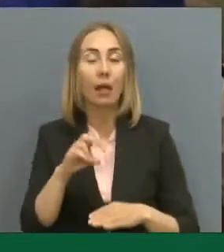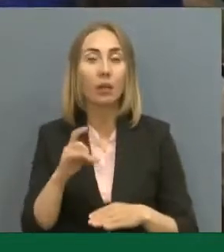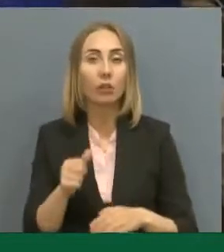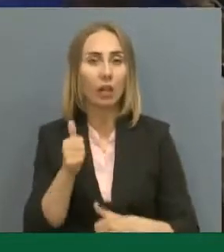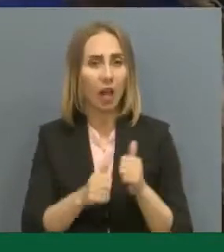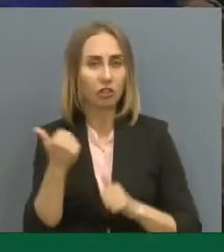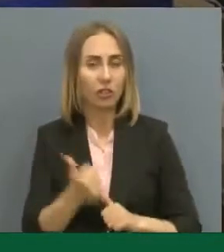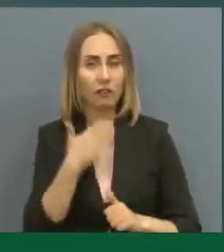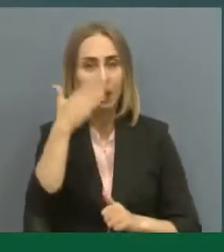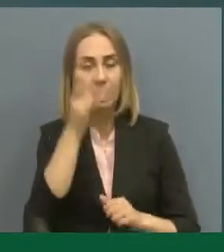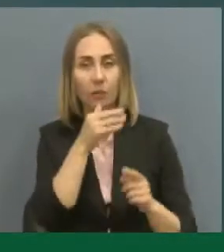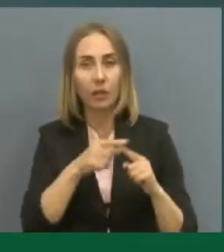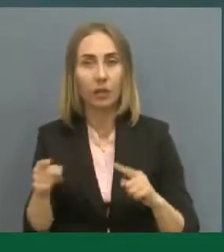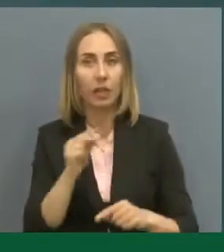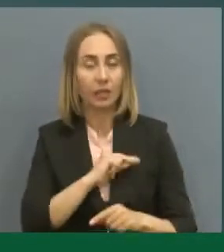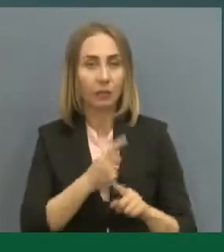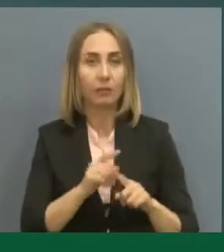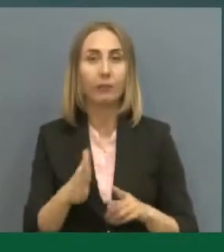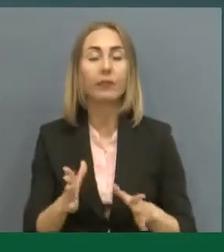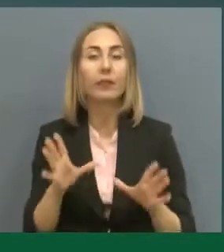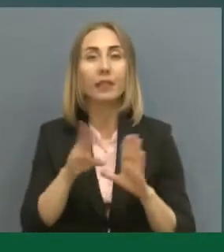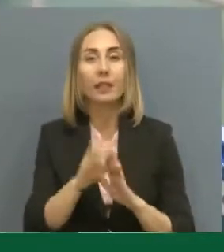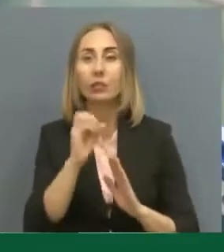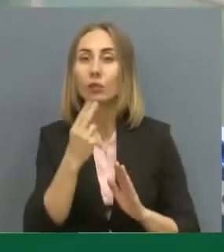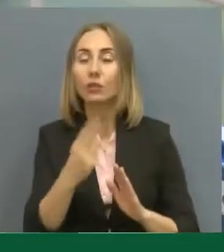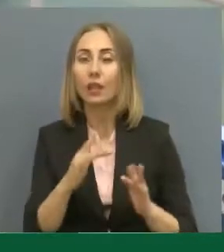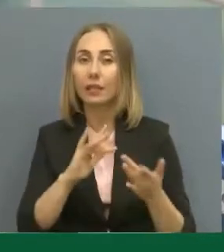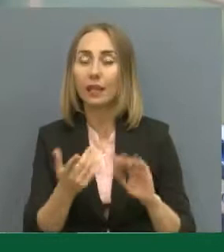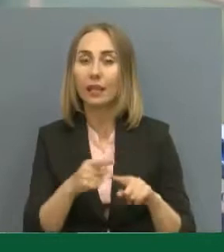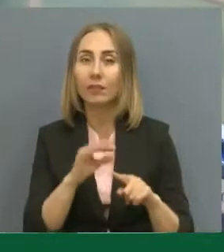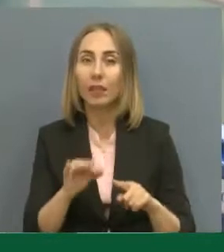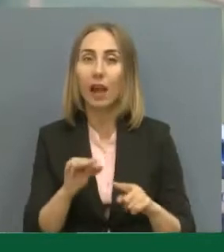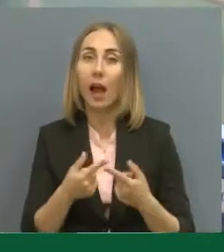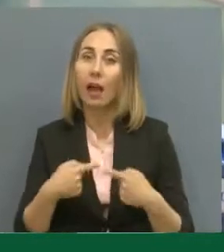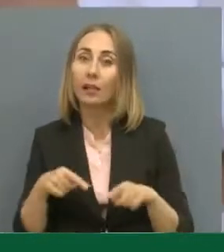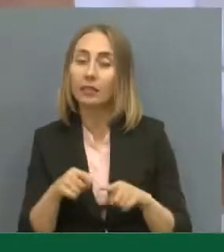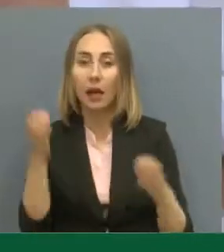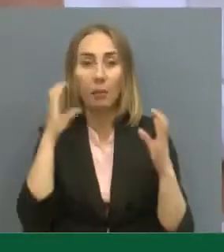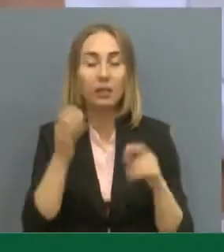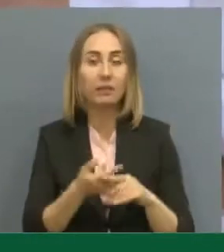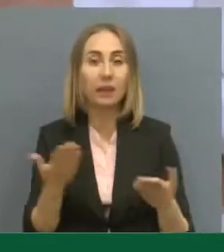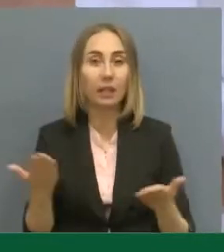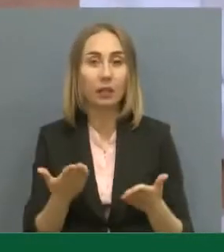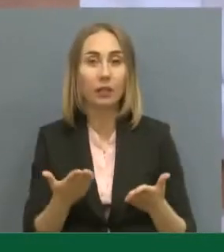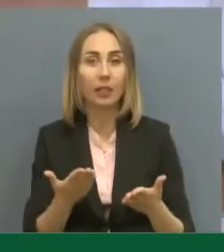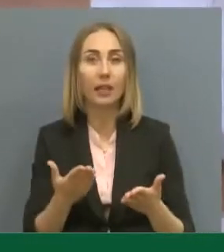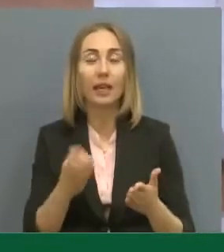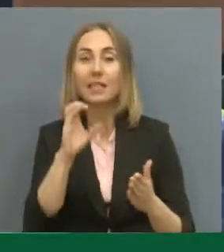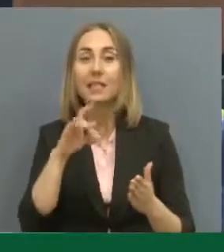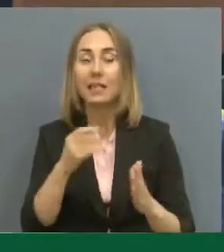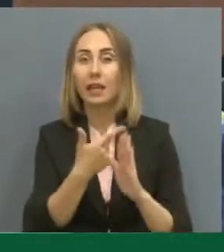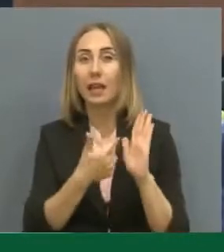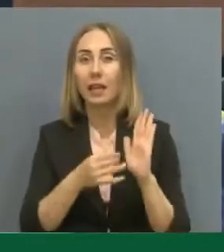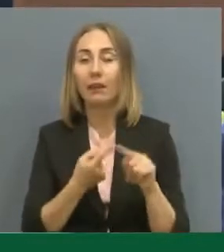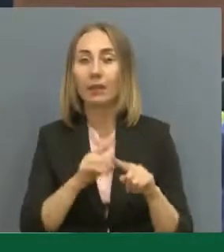еженедельной основе в летний период разрабатываются и размещаются в социальных сетях, интернет-ресурсах организации образования, сетевые графики с тематикой